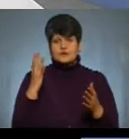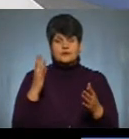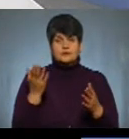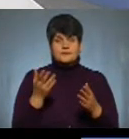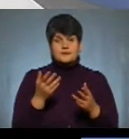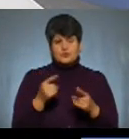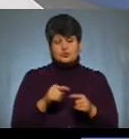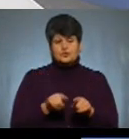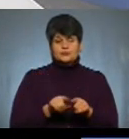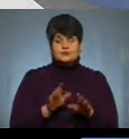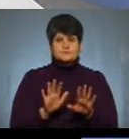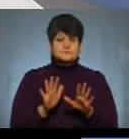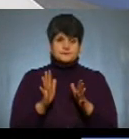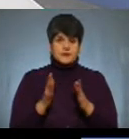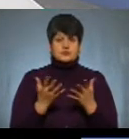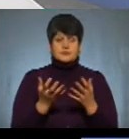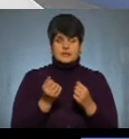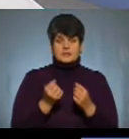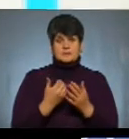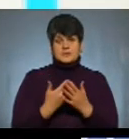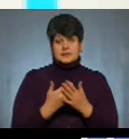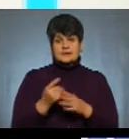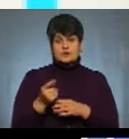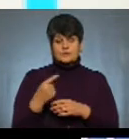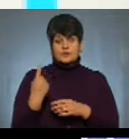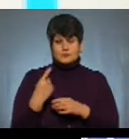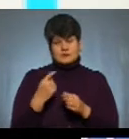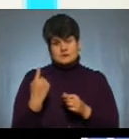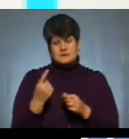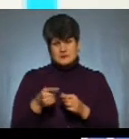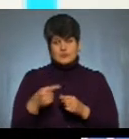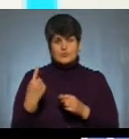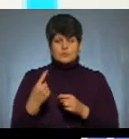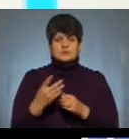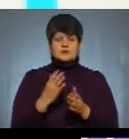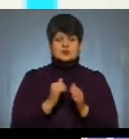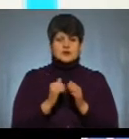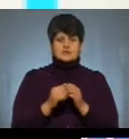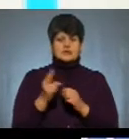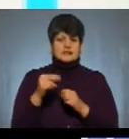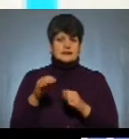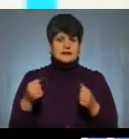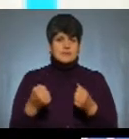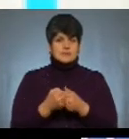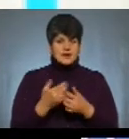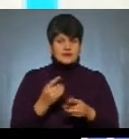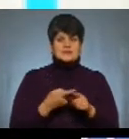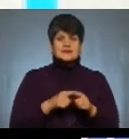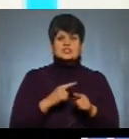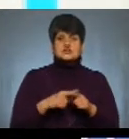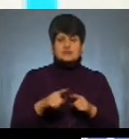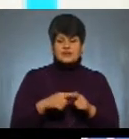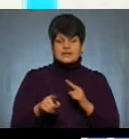Тому воно спричиняє. Якщо брати статистику по Тернополю чи по області, найчастіше трапляються дорожньо-транспортні пригоди. Це